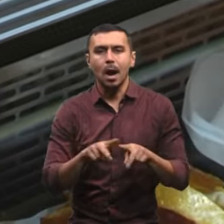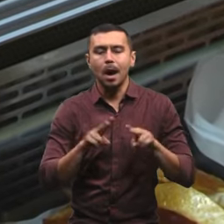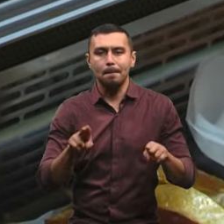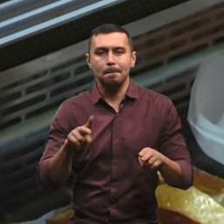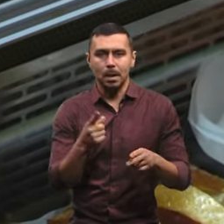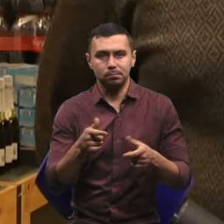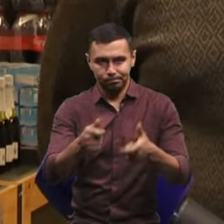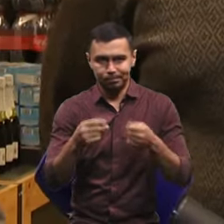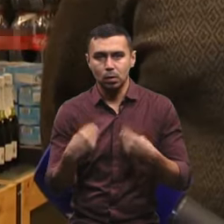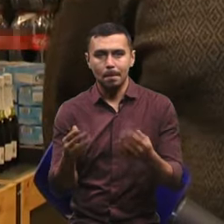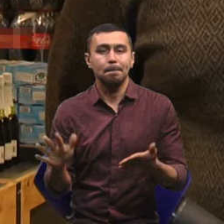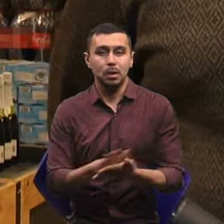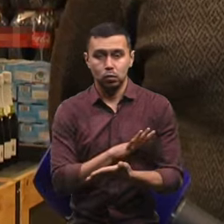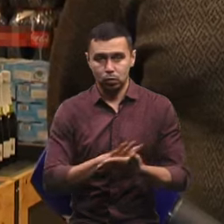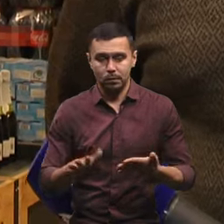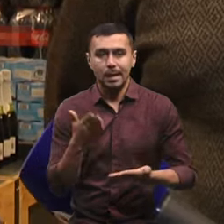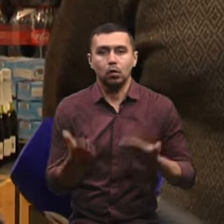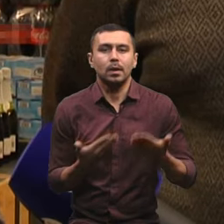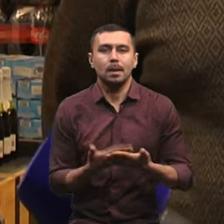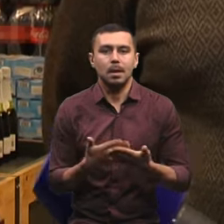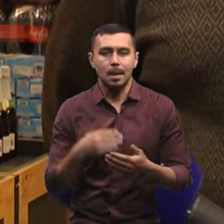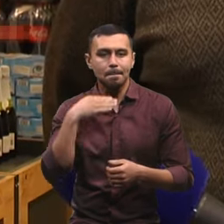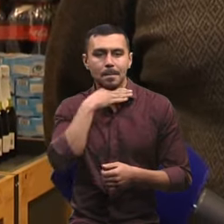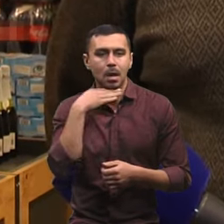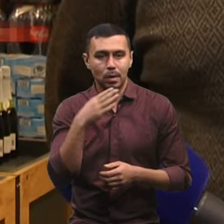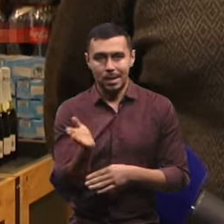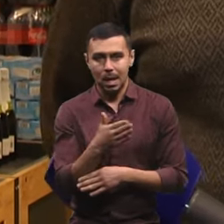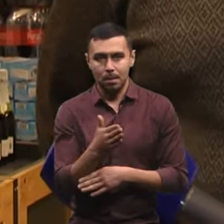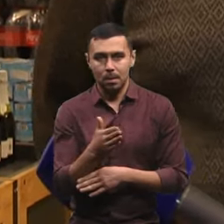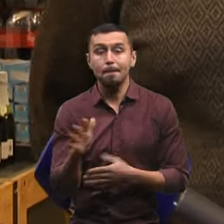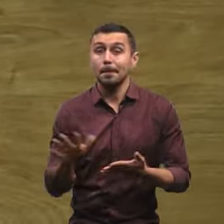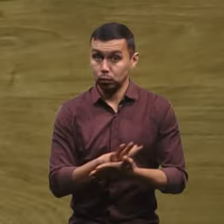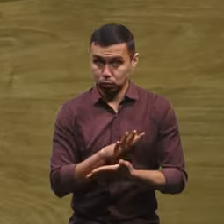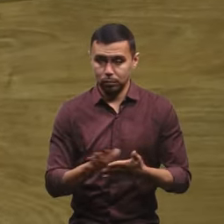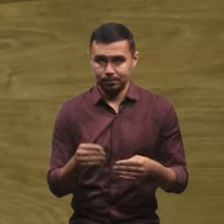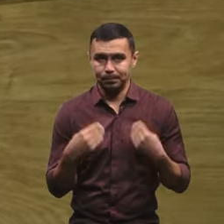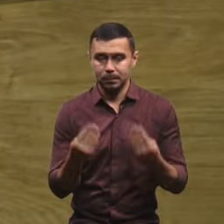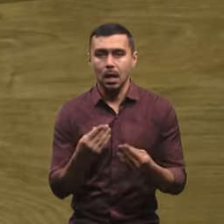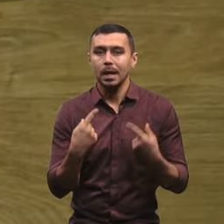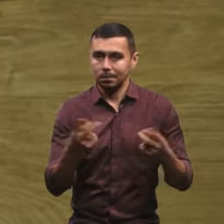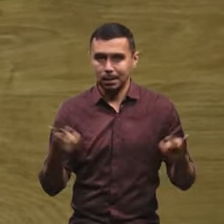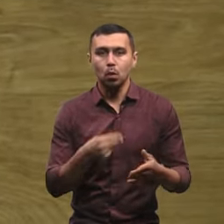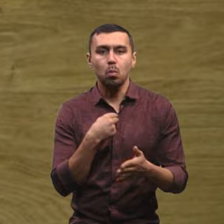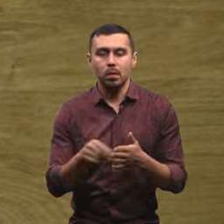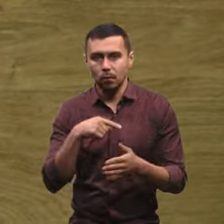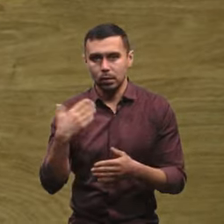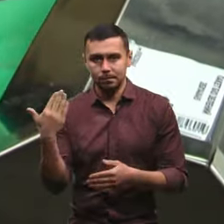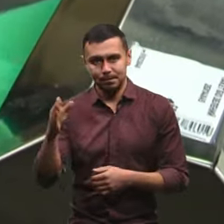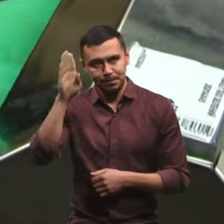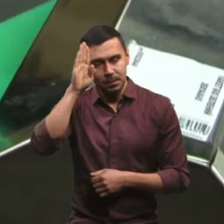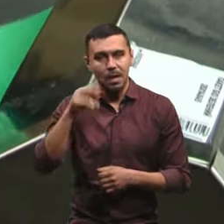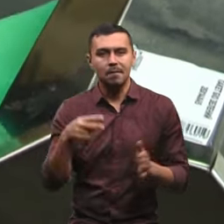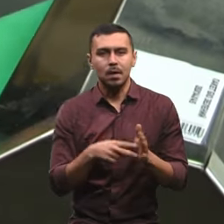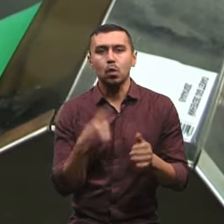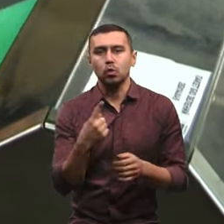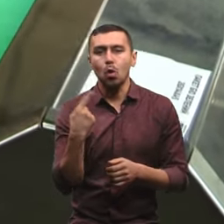тут безкоштовні. От якщо, наприклад, на м'ясі і на рибі, то вони у нас безкоштовні. Інші треба купувати, каже Віктор Слободян. Вартість